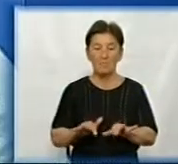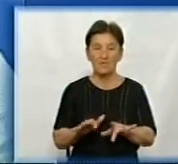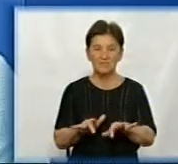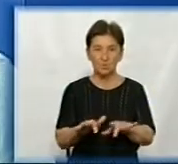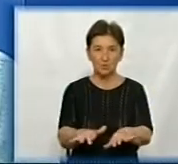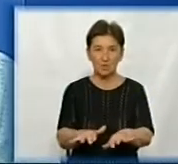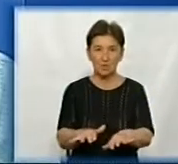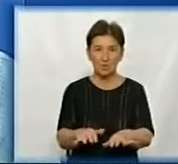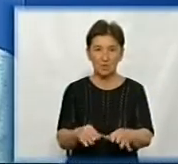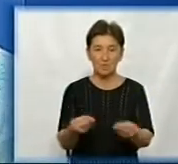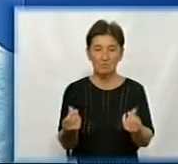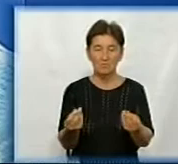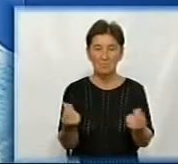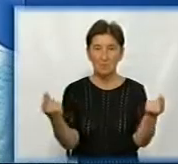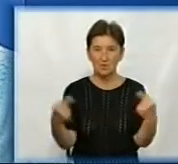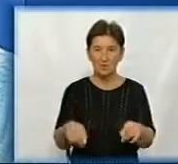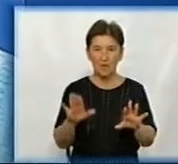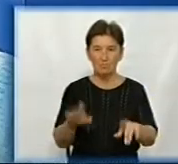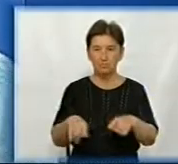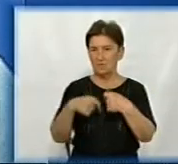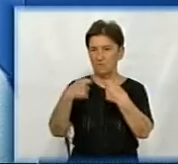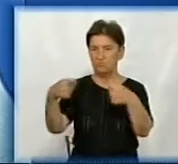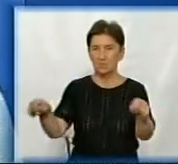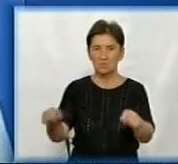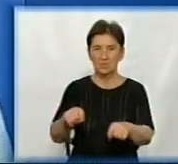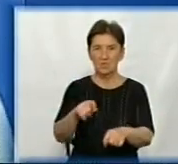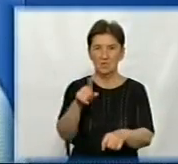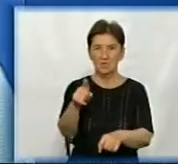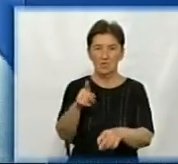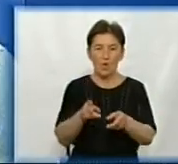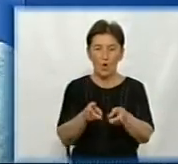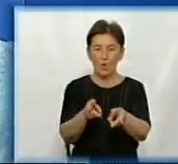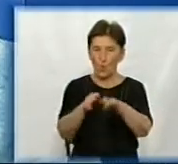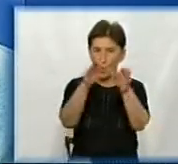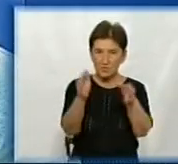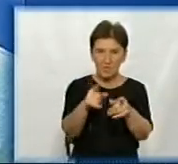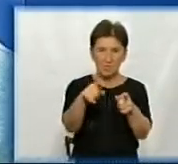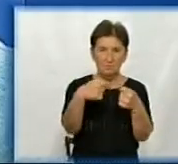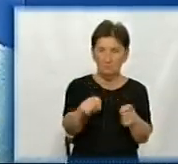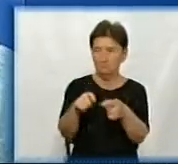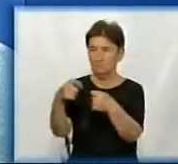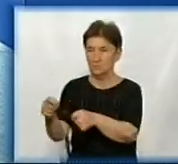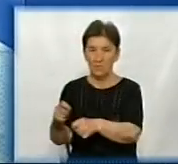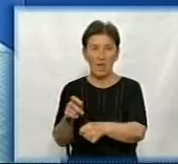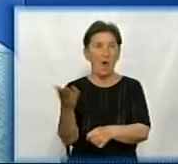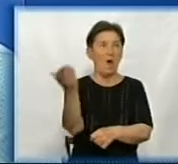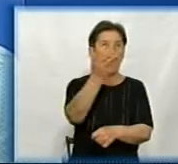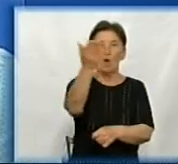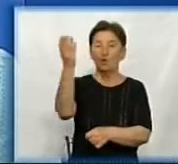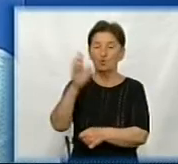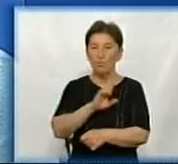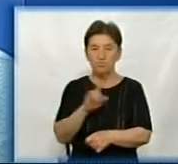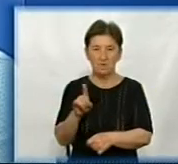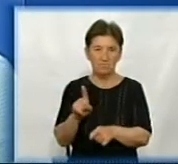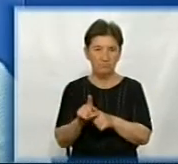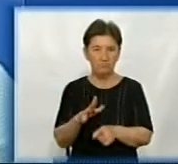через аукціон буде продано ці дві котельні, ми не знаємо, хто був би потенційний власник. І знову ж таки ця ситуація повторилася.